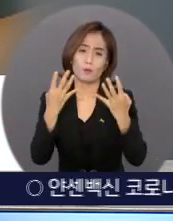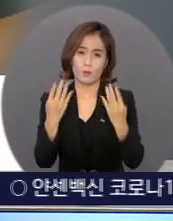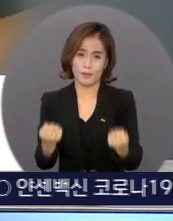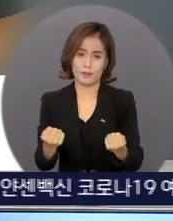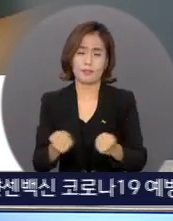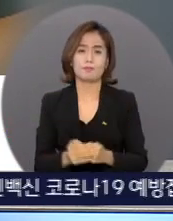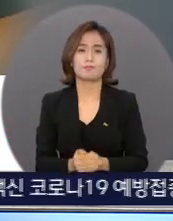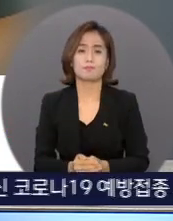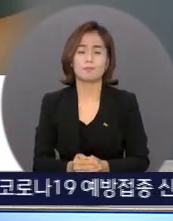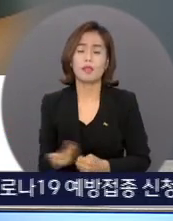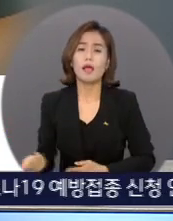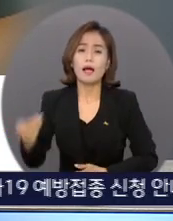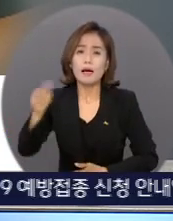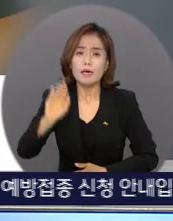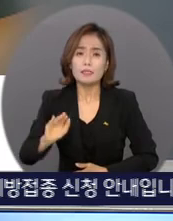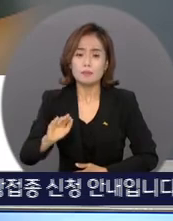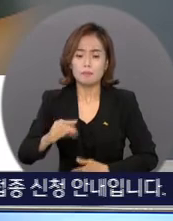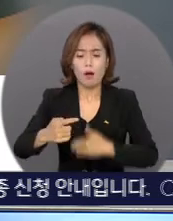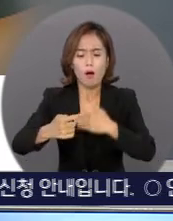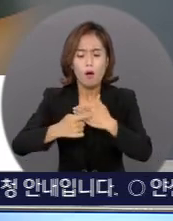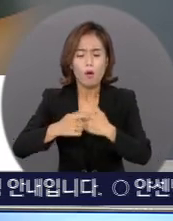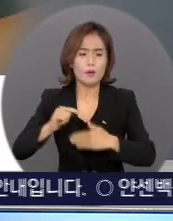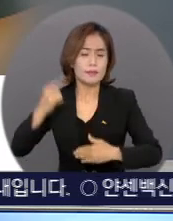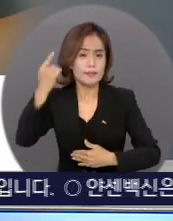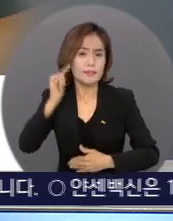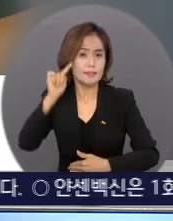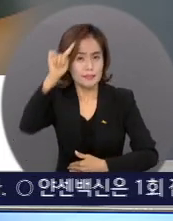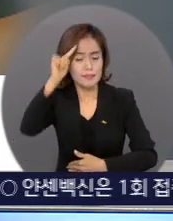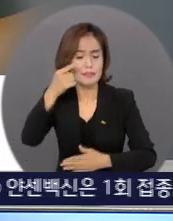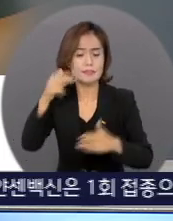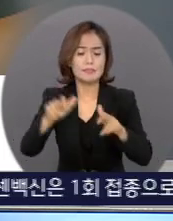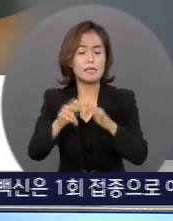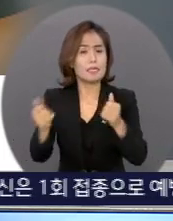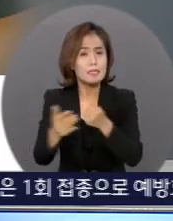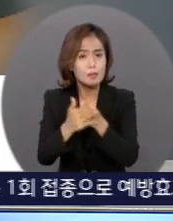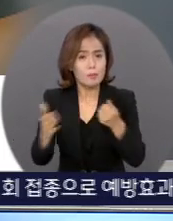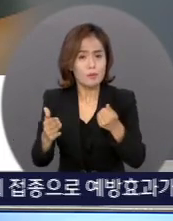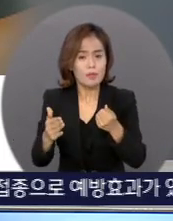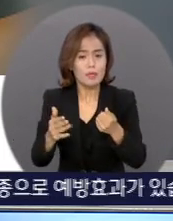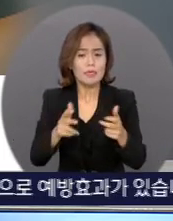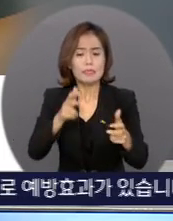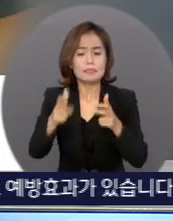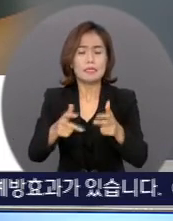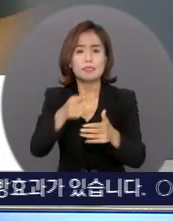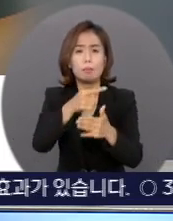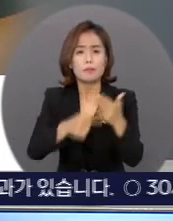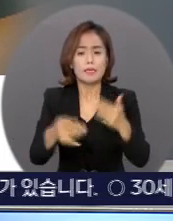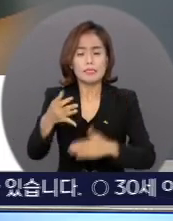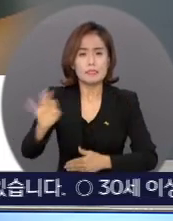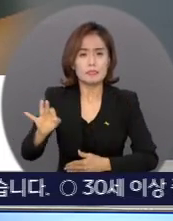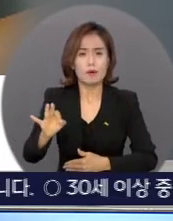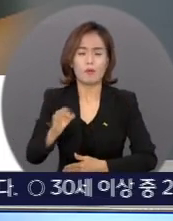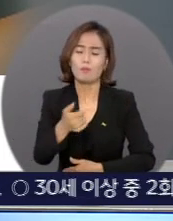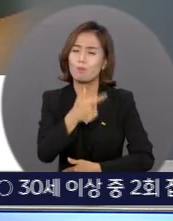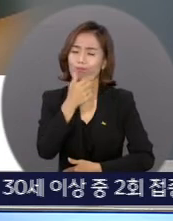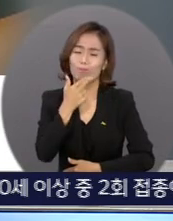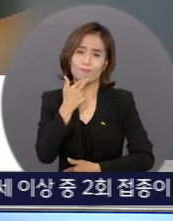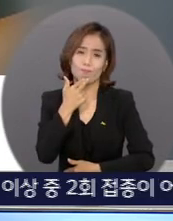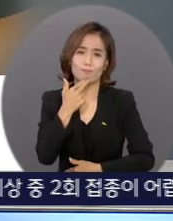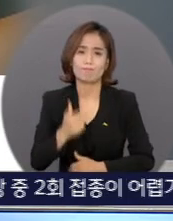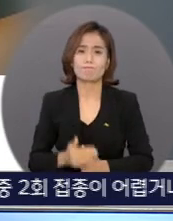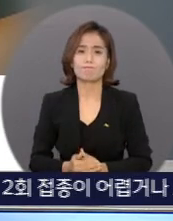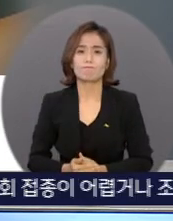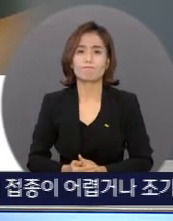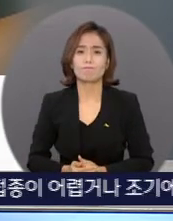마찬가지인데요. 하지만 외상 후 스트레스 장애로 산재를 인정받는 확률은 전체의 1%도 되지 않습니다.